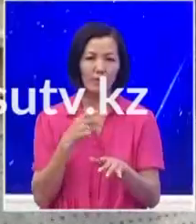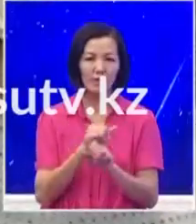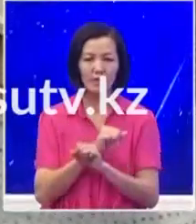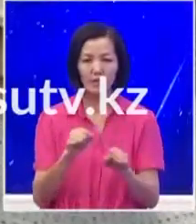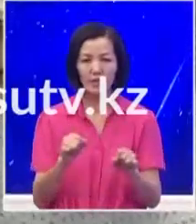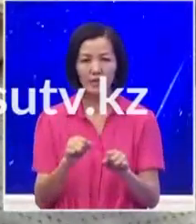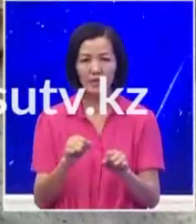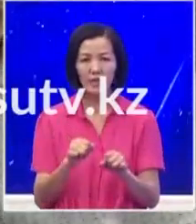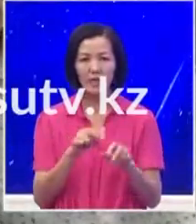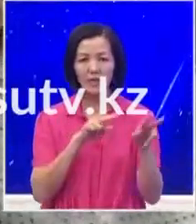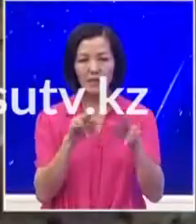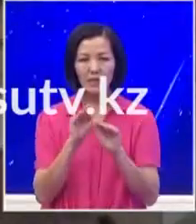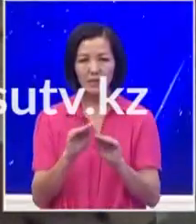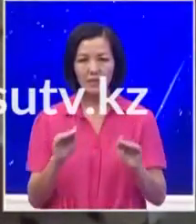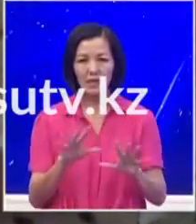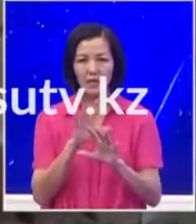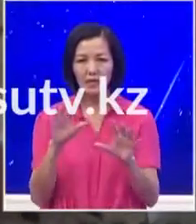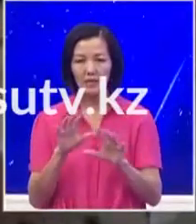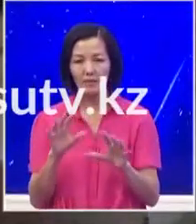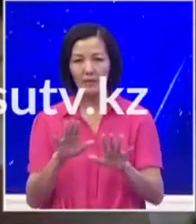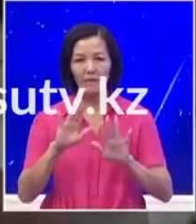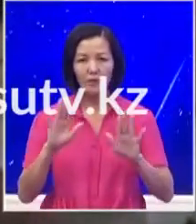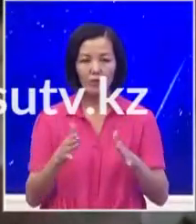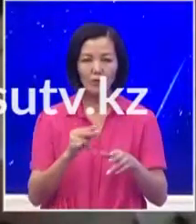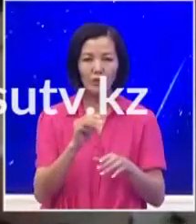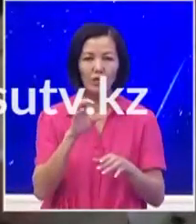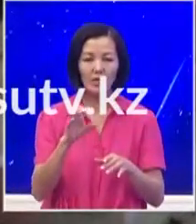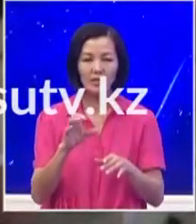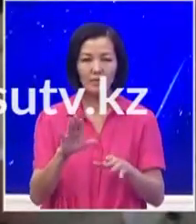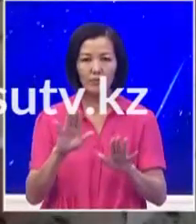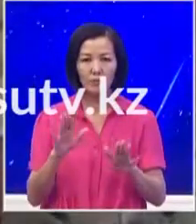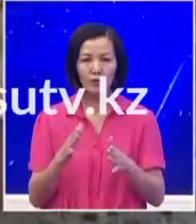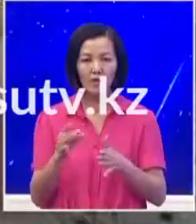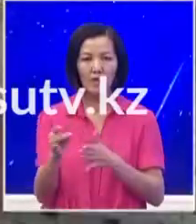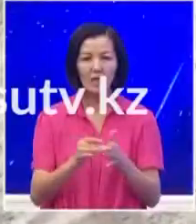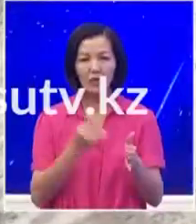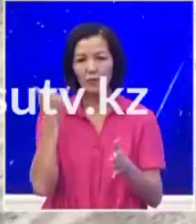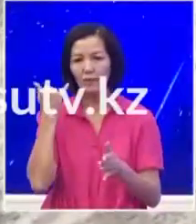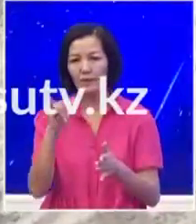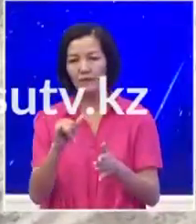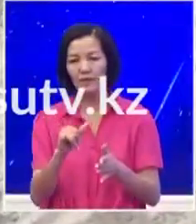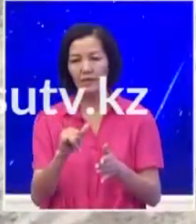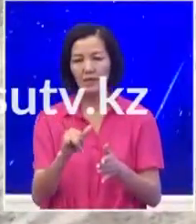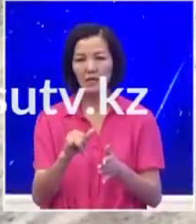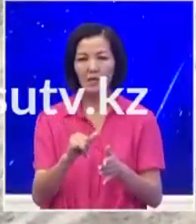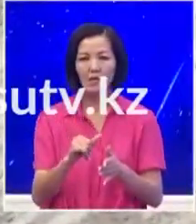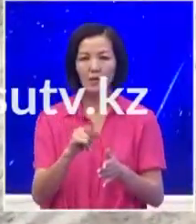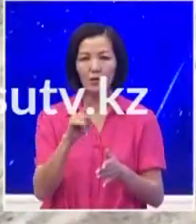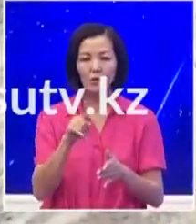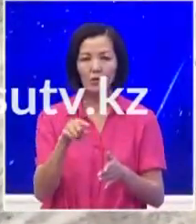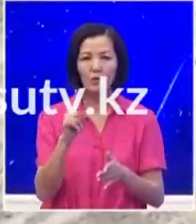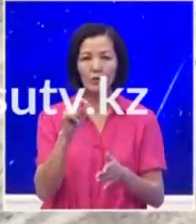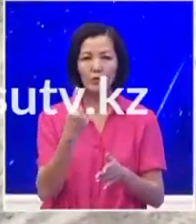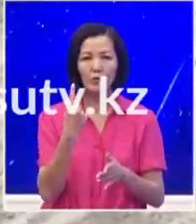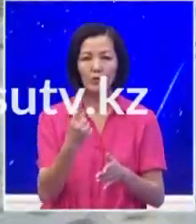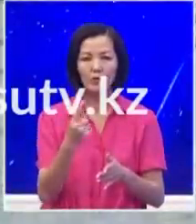при купании и следить за детьми. В случае возникновения чрезвычайной ситуации незамедлительно обращаться в экстренную службу по номеру 101